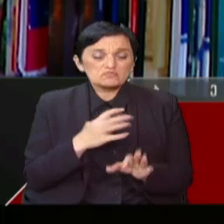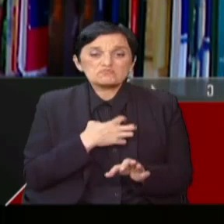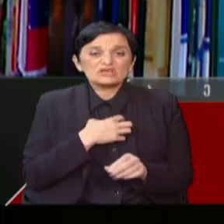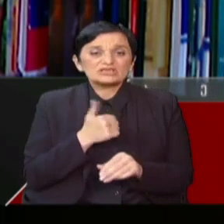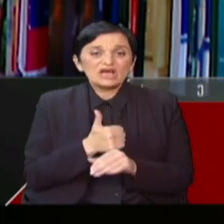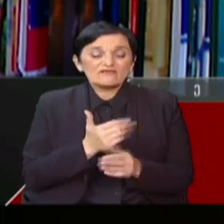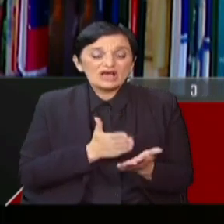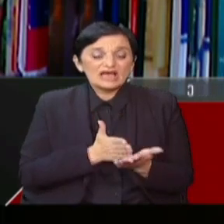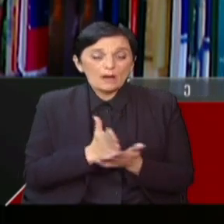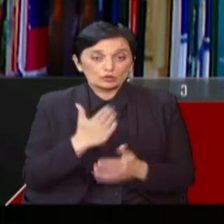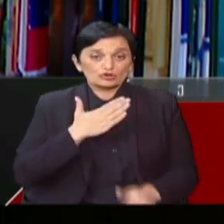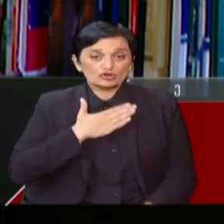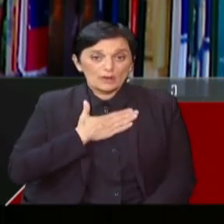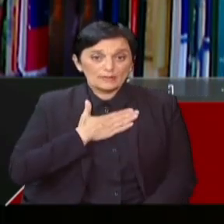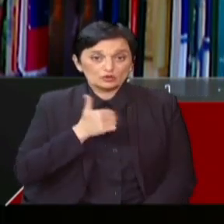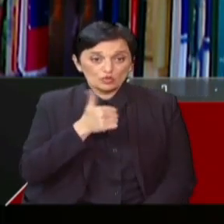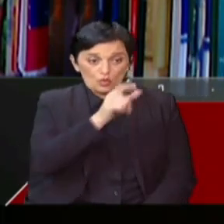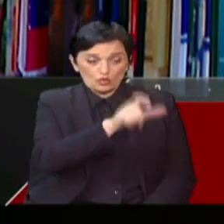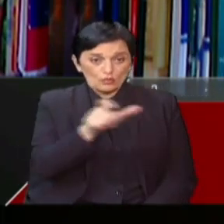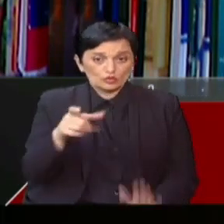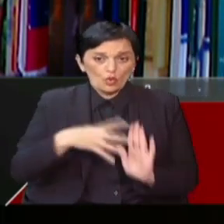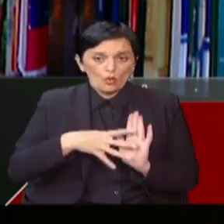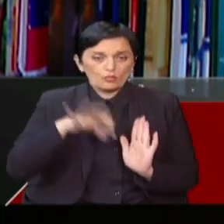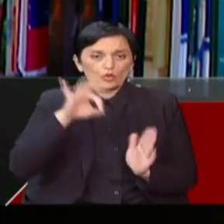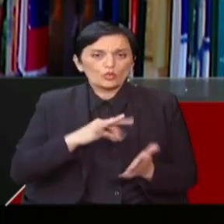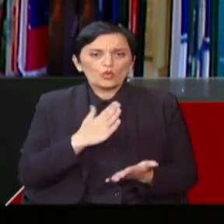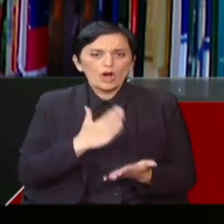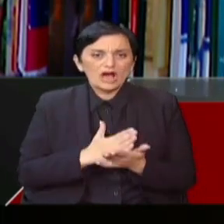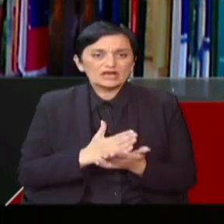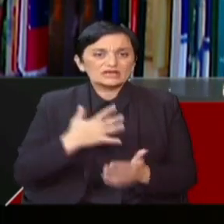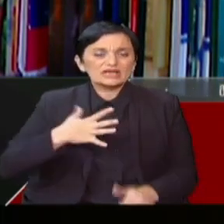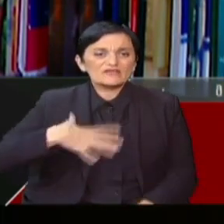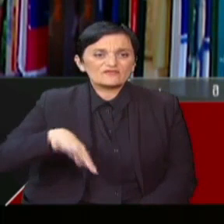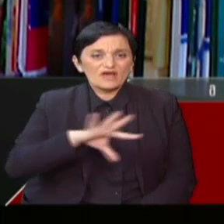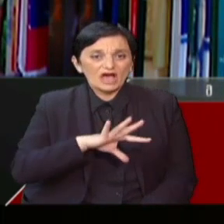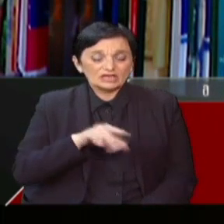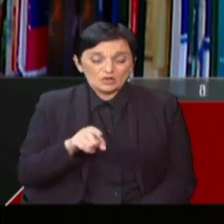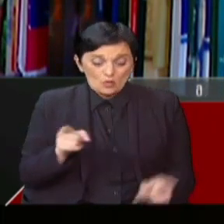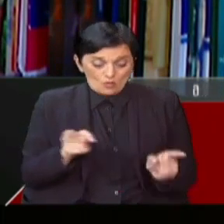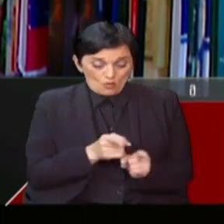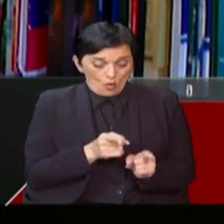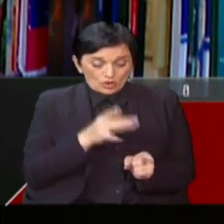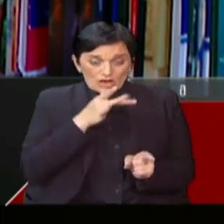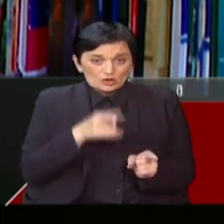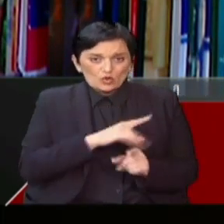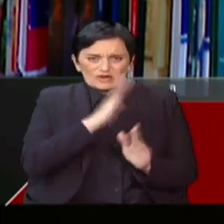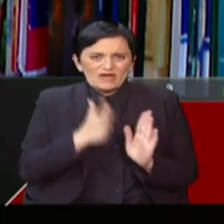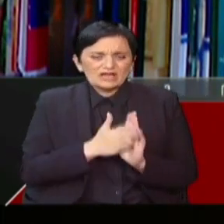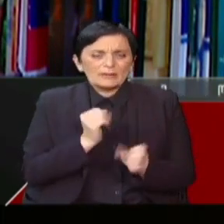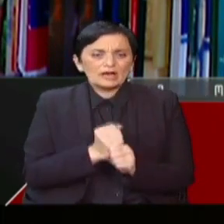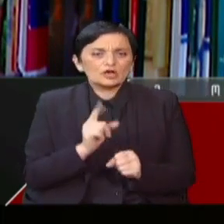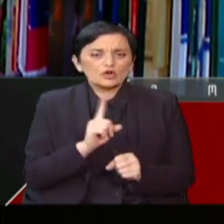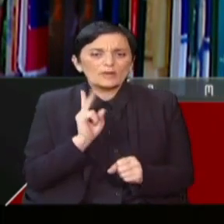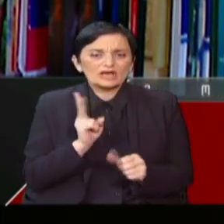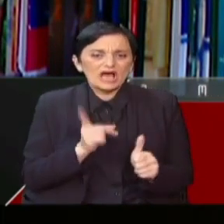მთავარი ამოცანა ამ შემთხვევაში ჩემი, ისევე როგორც მოსახლეობის 90%-ის არის, რომ ქვეყანამ აი ამ მოკლე დროში ყველაფერი გააკეთოს იმისთვის,